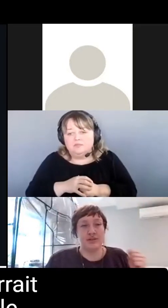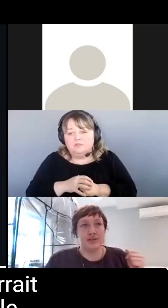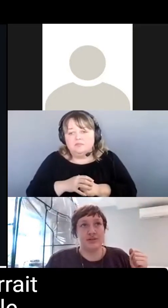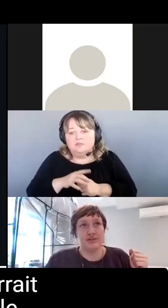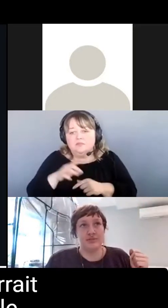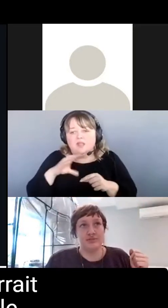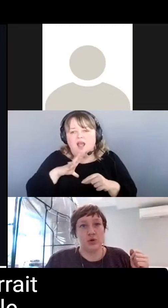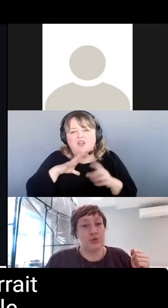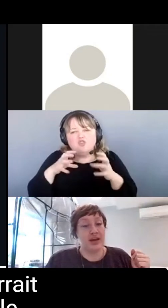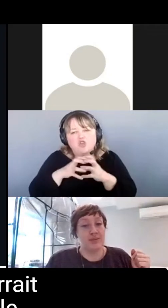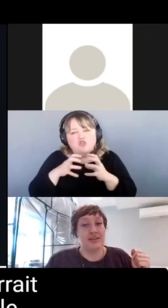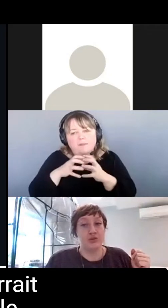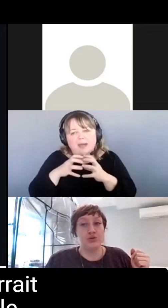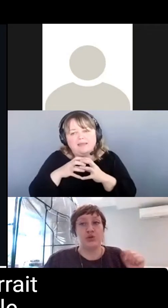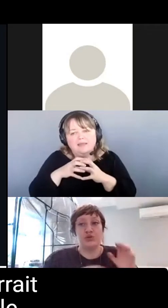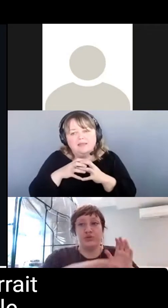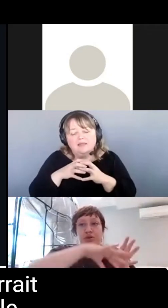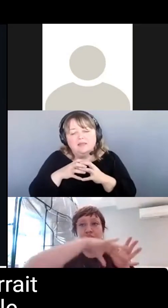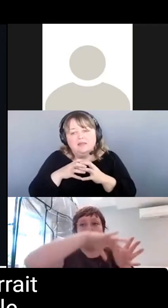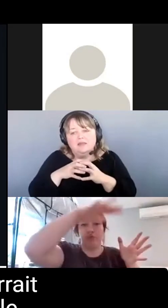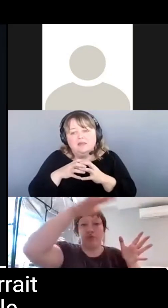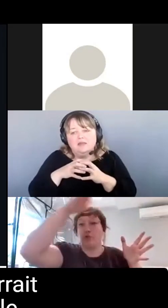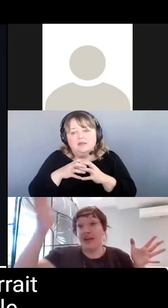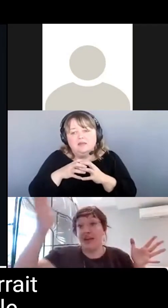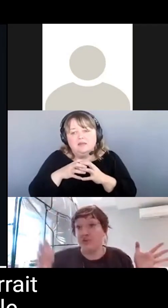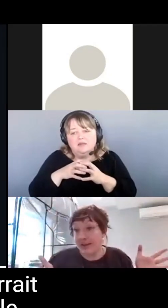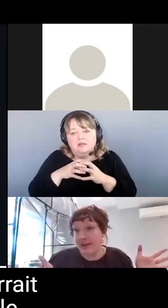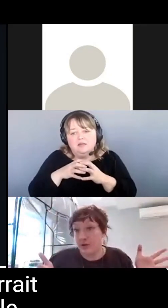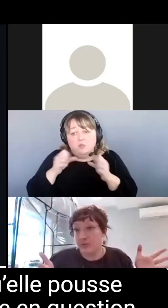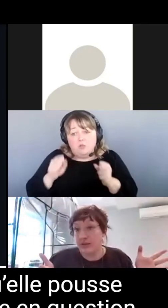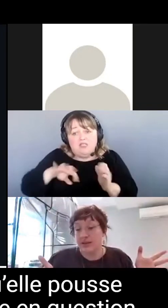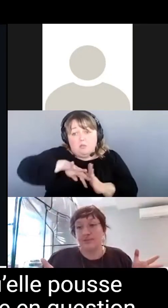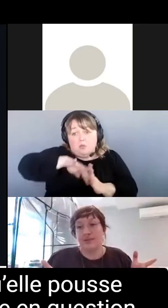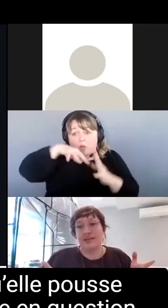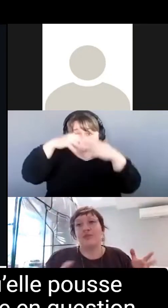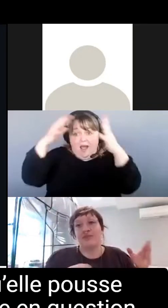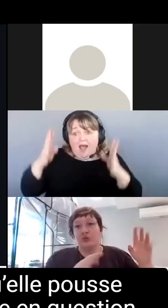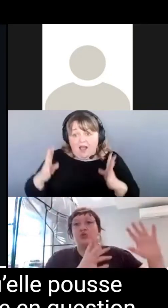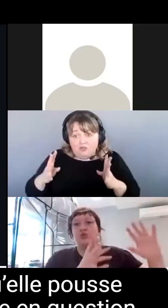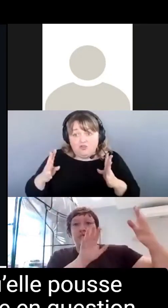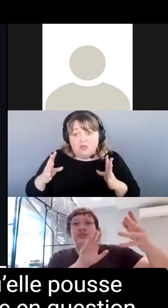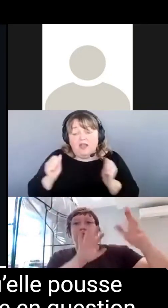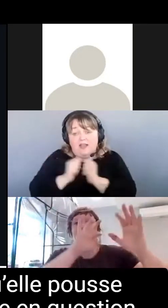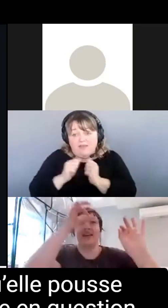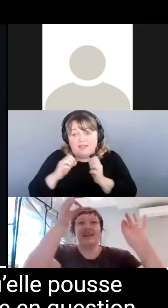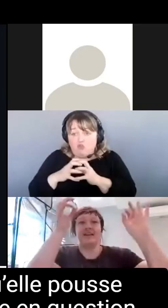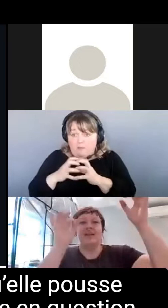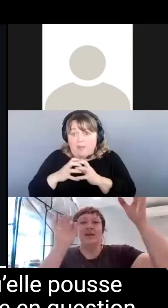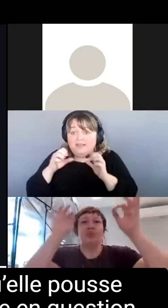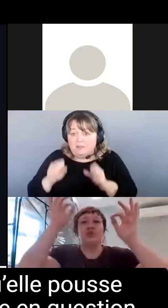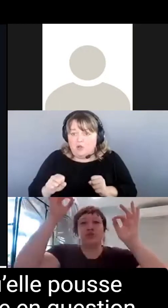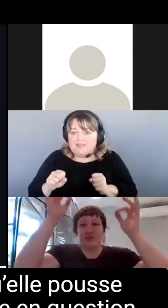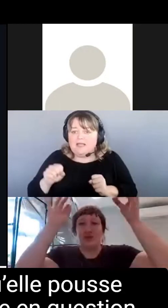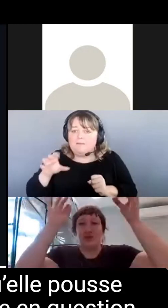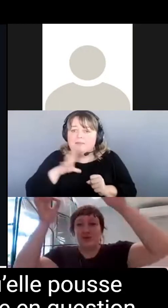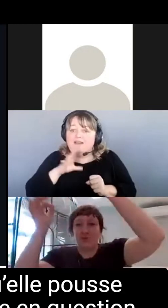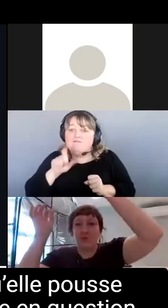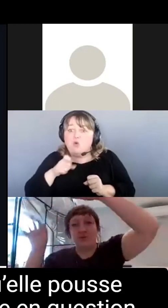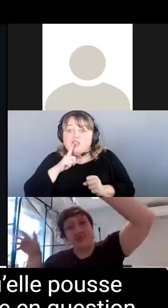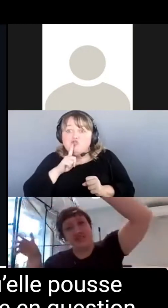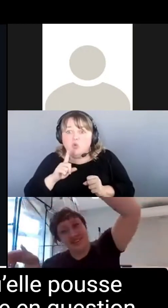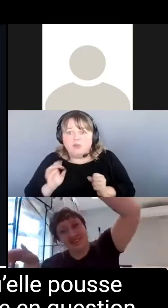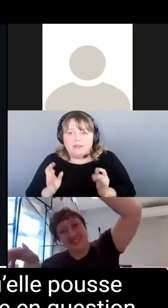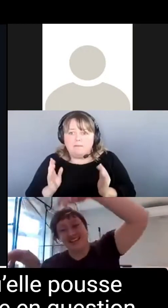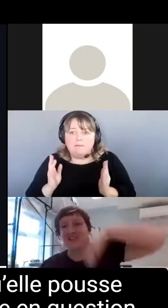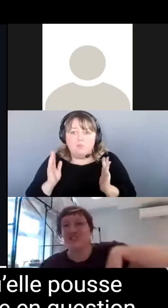tomates qu'on pourrait mettre là, sur une arche, par exemple. Mais ça va être à nous de nous assurer qu'elles poussent comme il faut